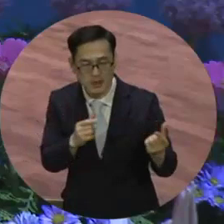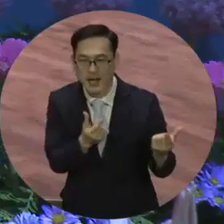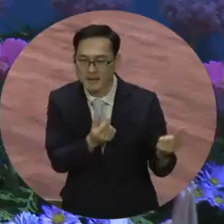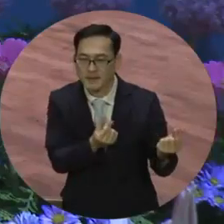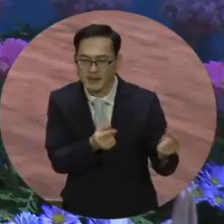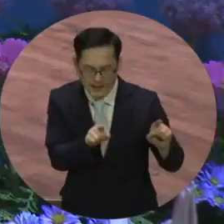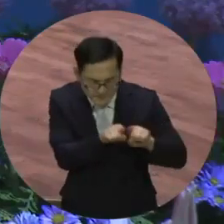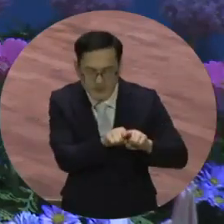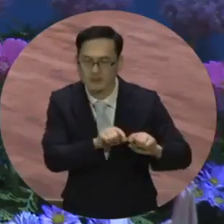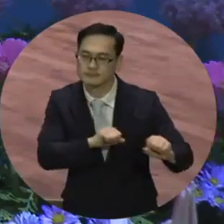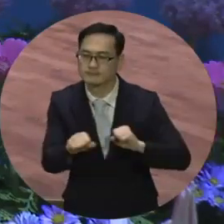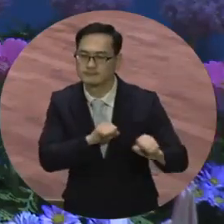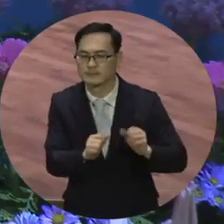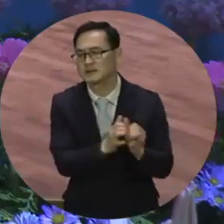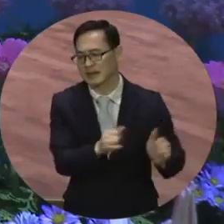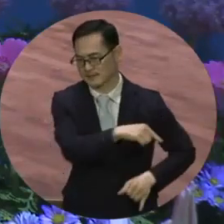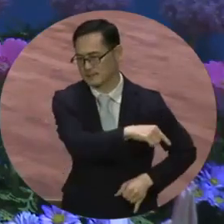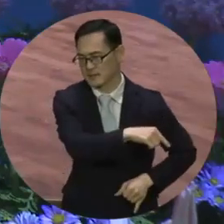절대 헌신.